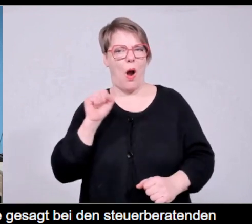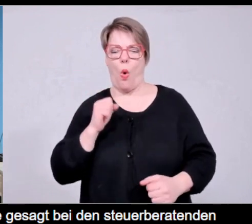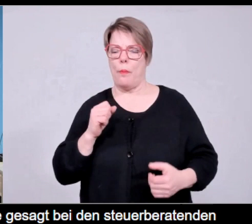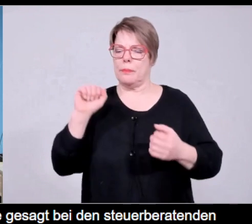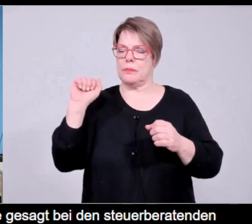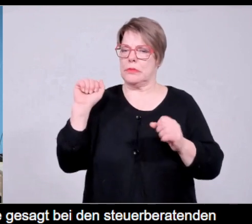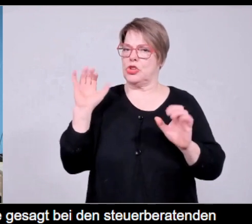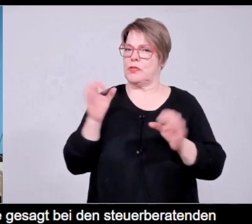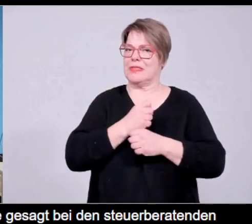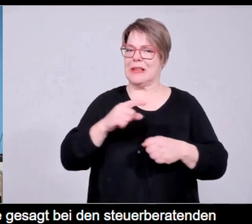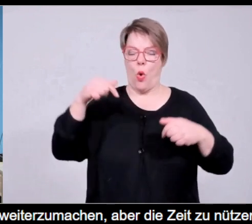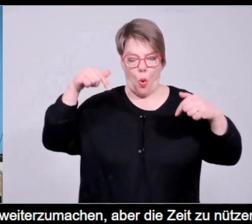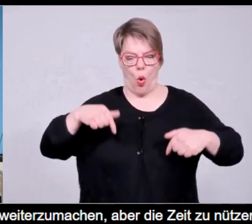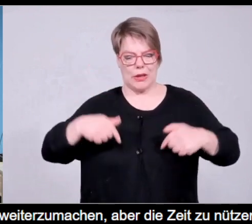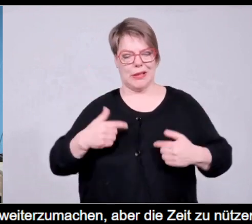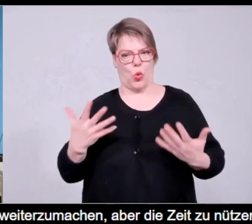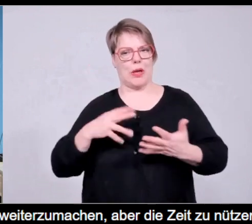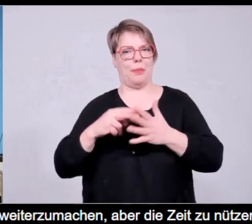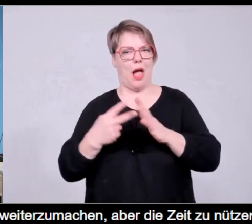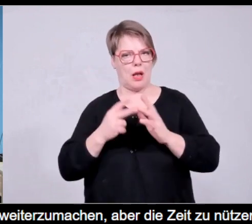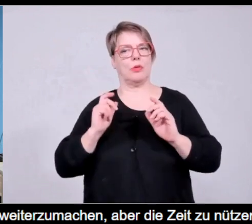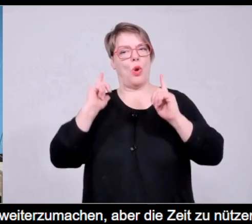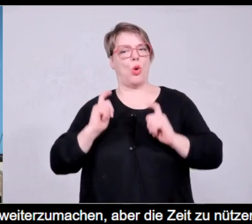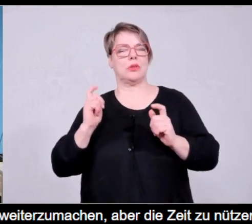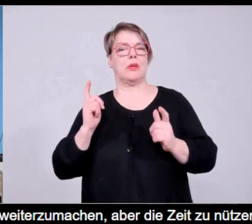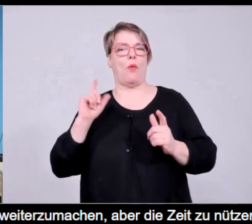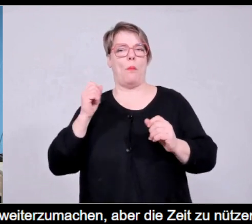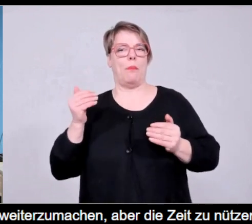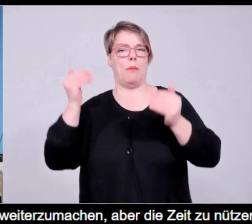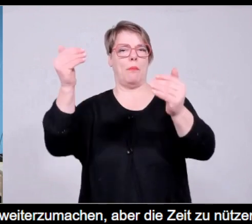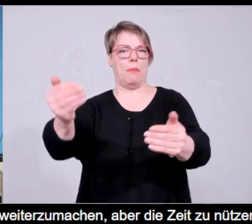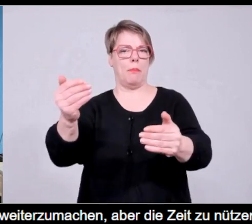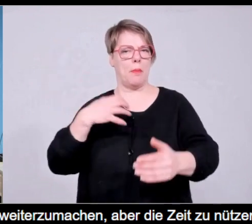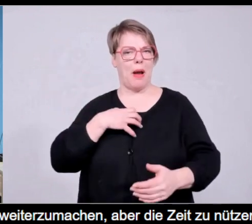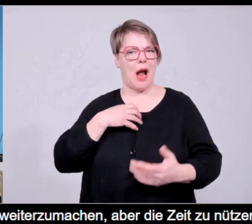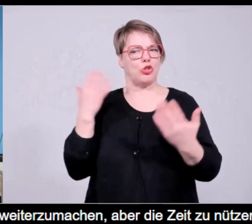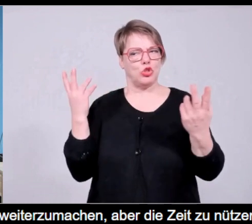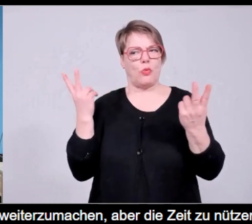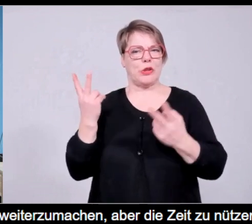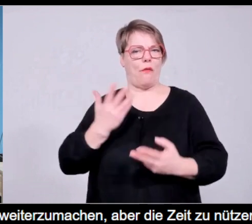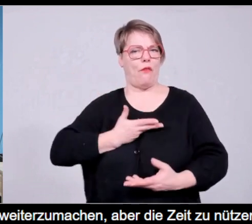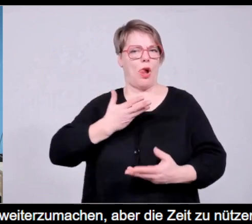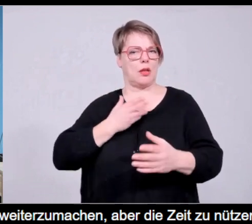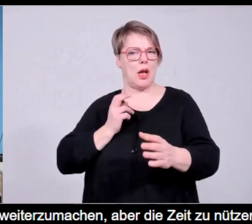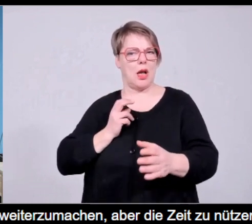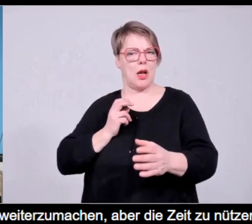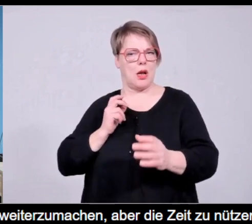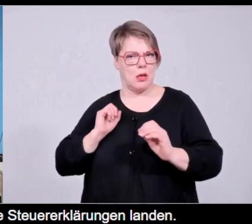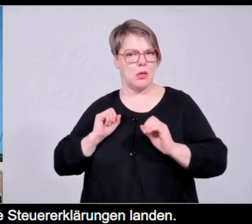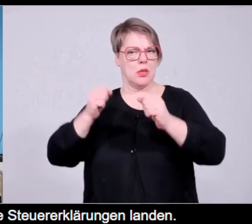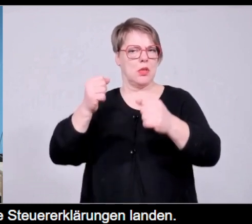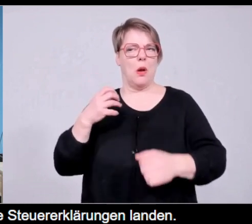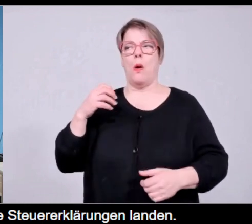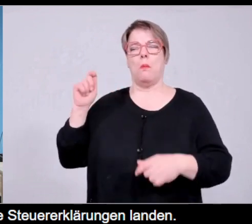Verständnisfrage. Diese siebeneinhalb Millionen Euro für die Modellprojekte, wenn Sie einmal kurz skizzieren könnten, wofür werden die genau eingesetzt? Also ist das auch am Ende für